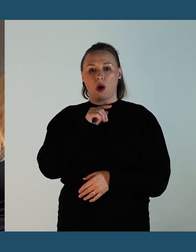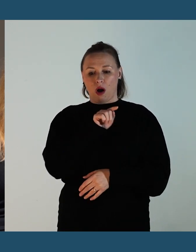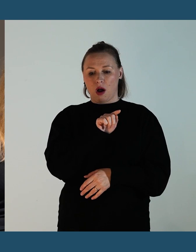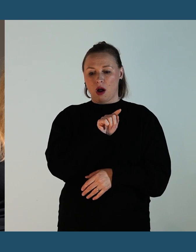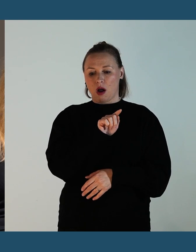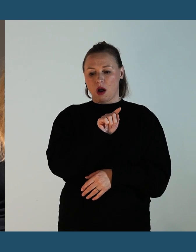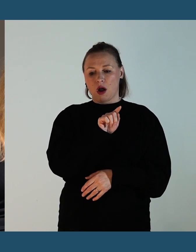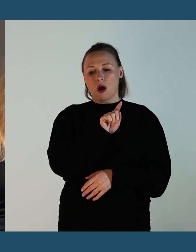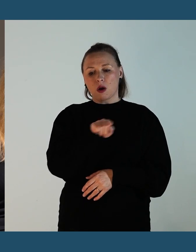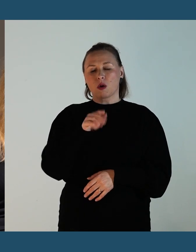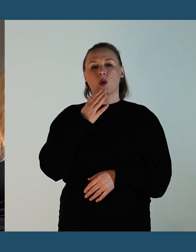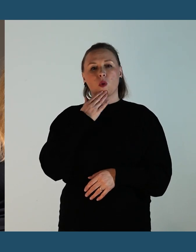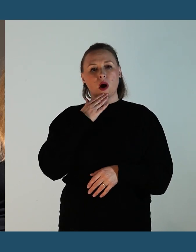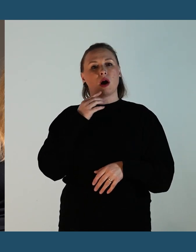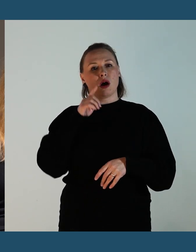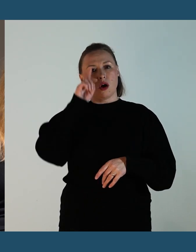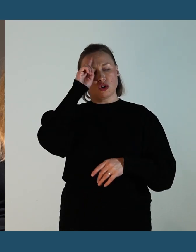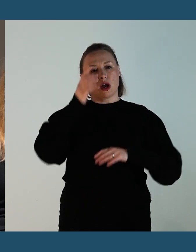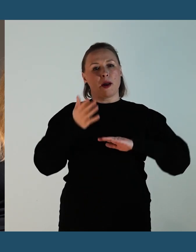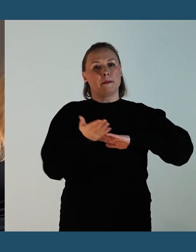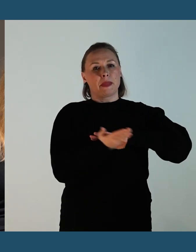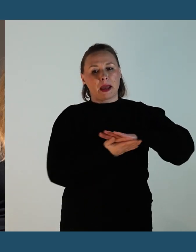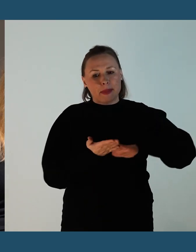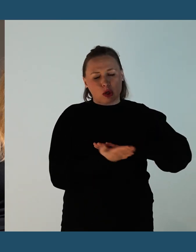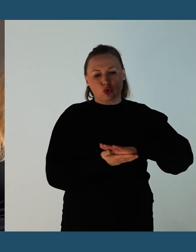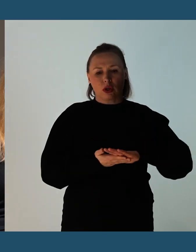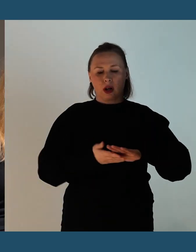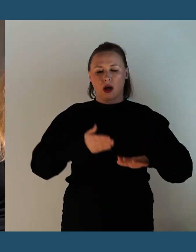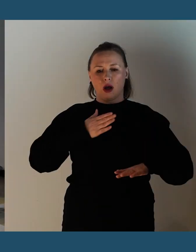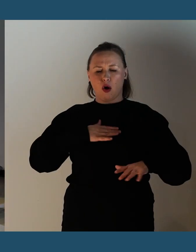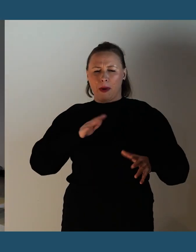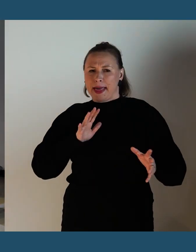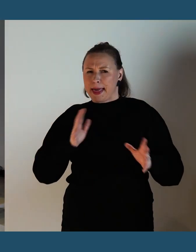hyvin argumentein sitä minun epäilystäni torjua.